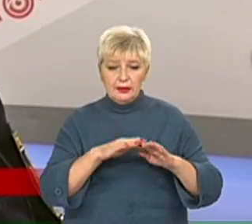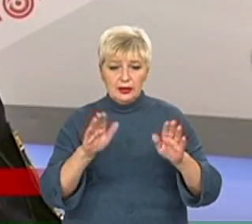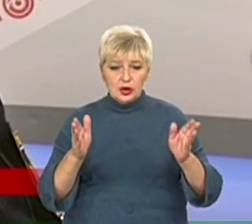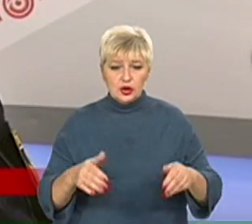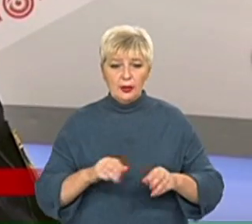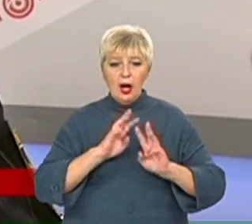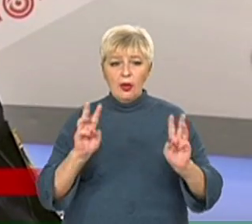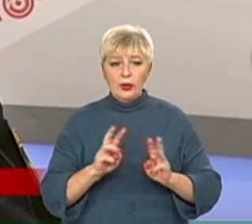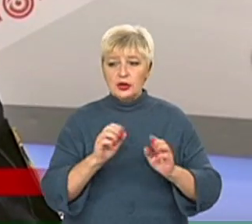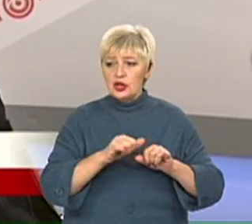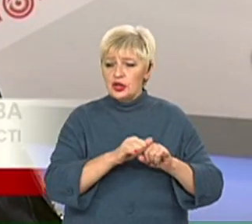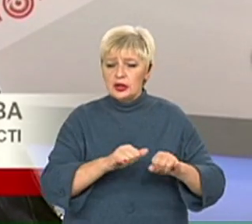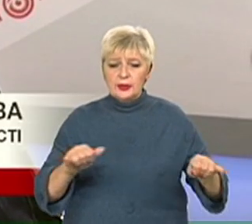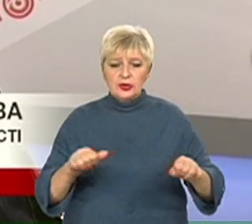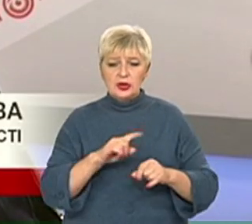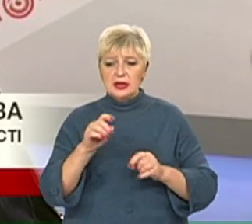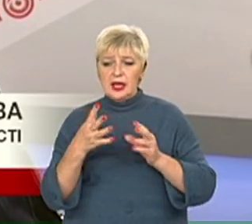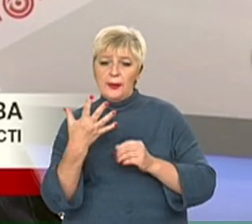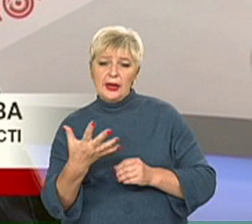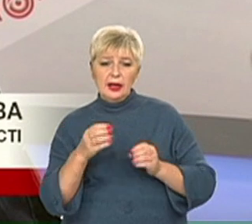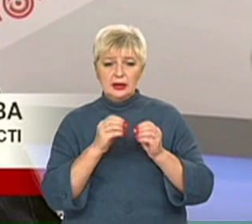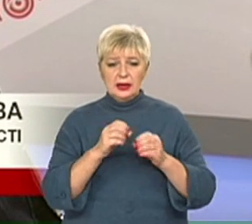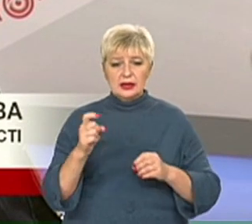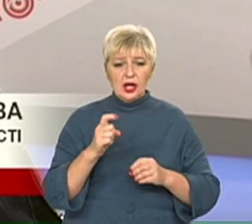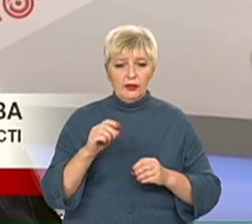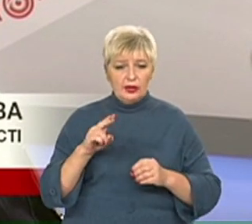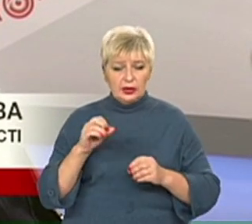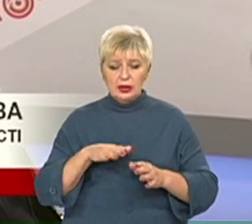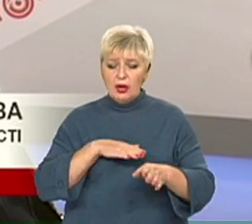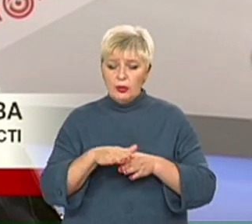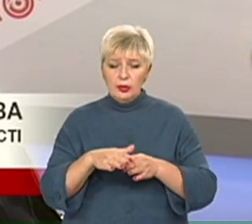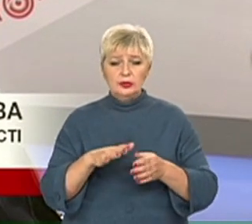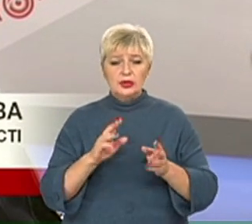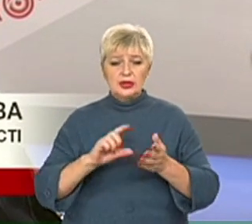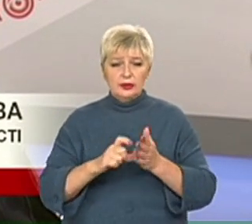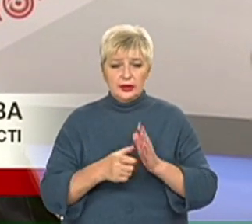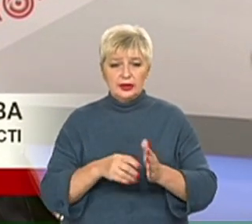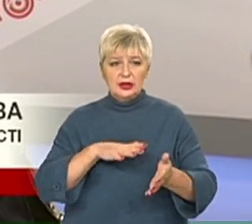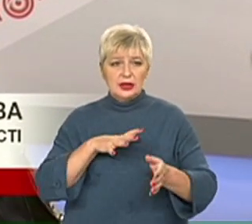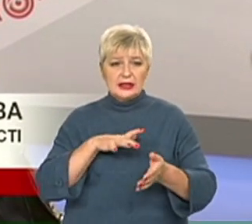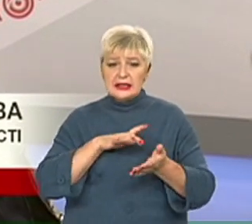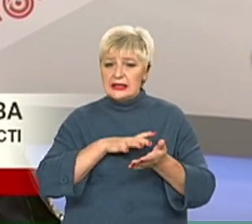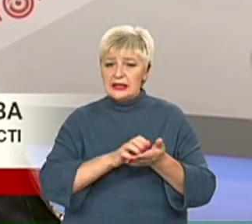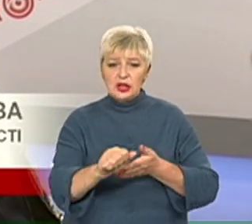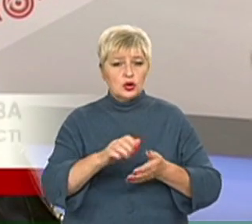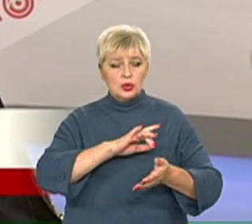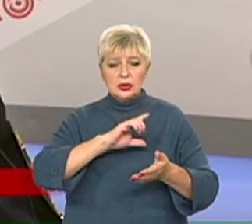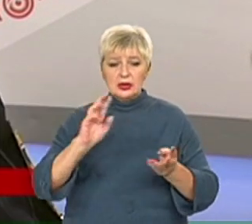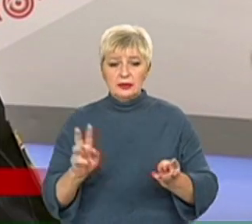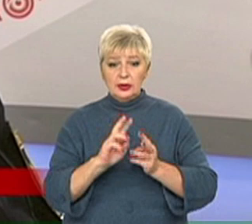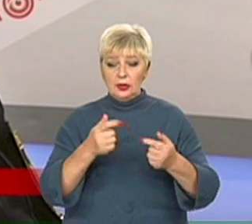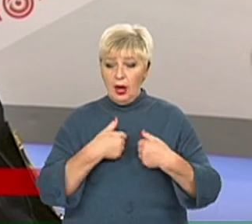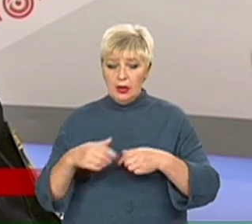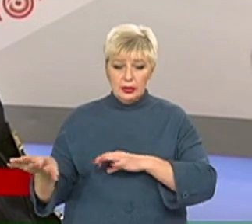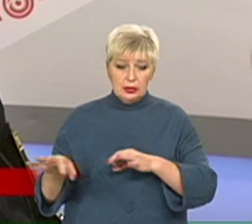Пожежа, вона розповсюджується за 5-10 хвилин, повністю квартира знищується вогнем, а ми приїжджаємо за